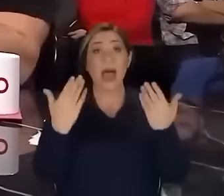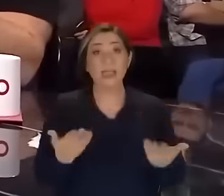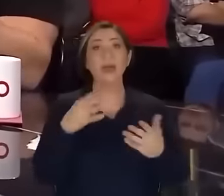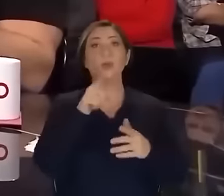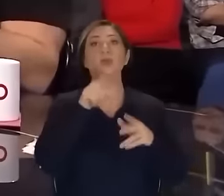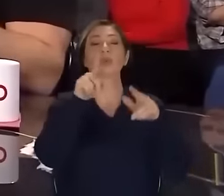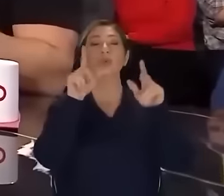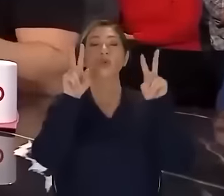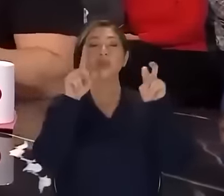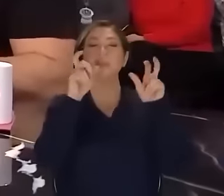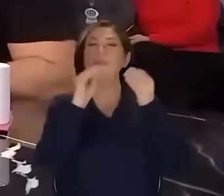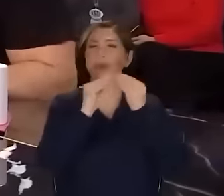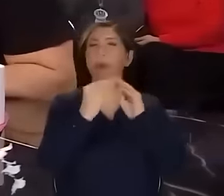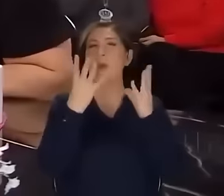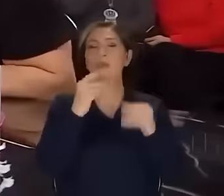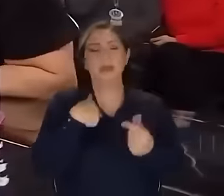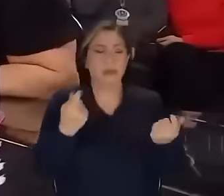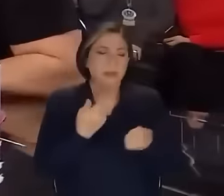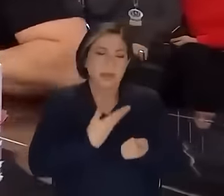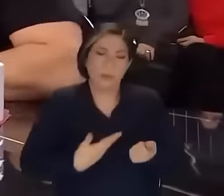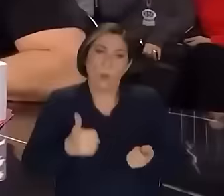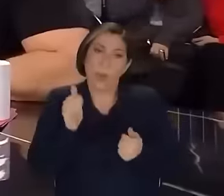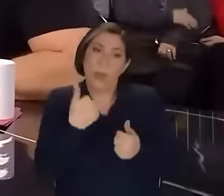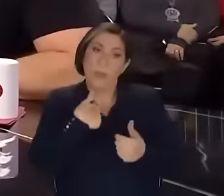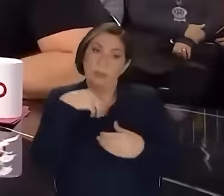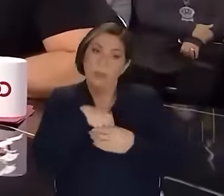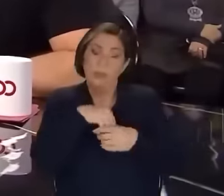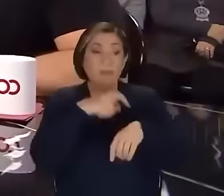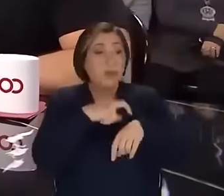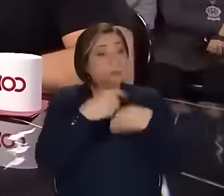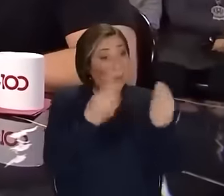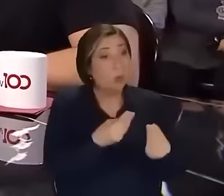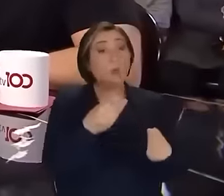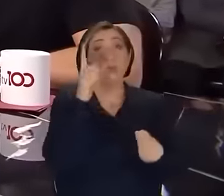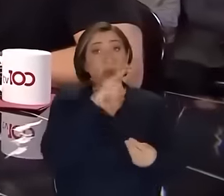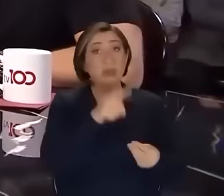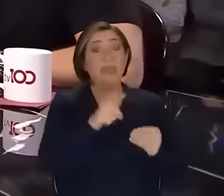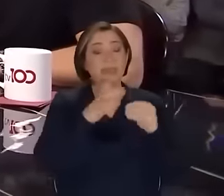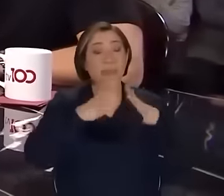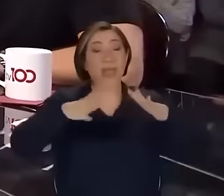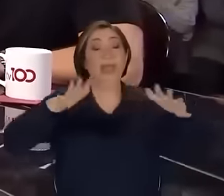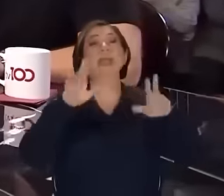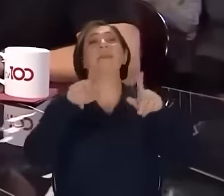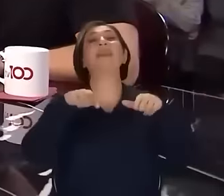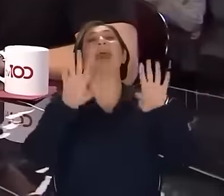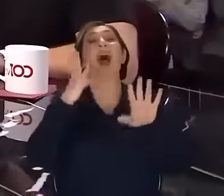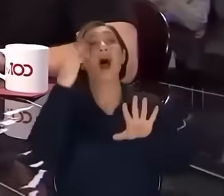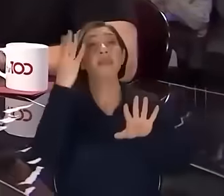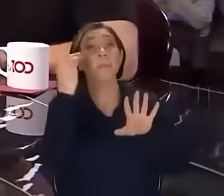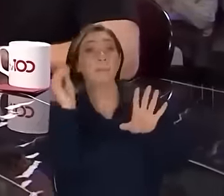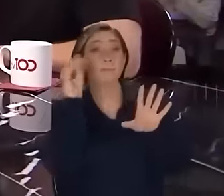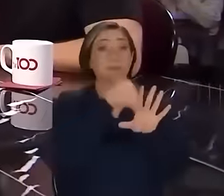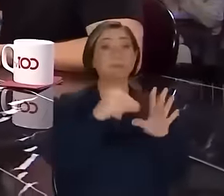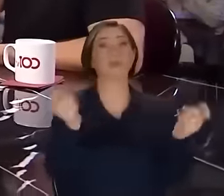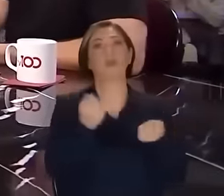bu konuda bir derdimiz olması lazım. Ben işimi seviyorum, önemsiyorum, vakit ayırıyorum. Dolayısıyla buna cila atmak gibi değil, anlamlı